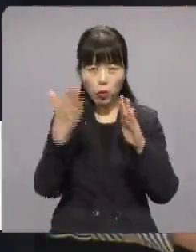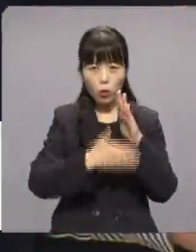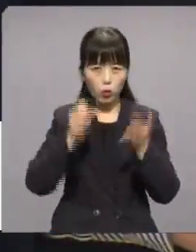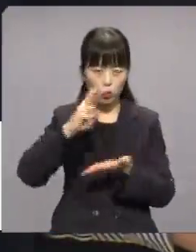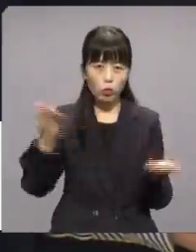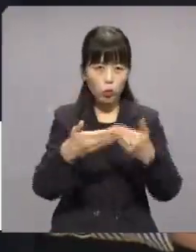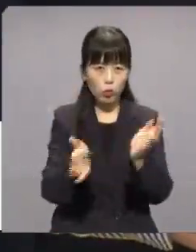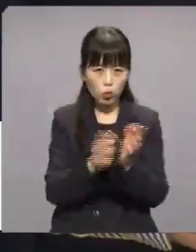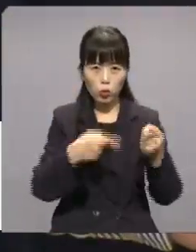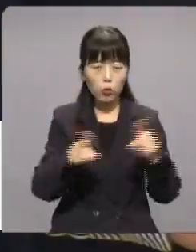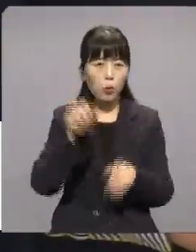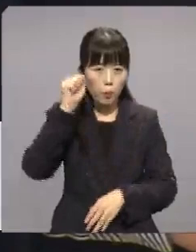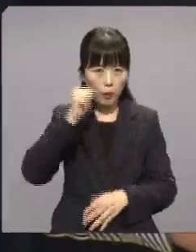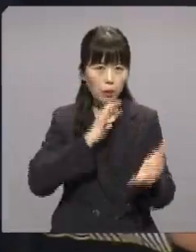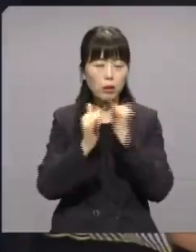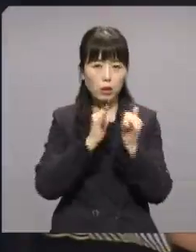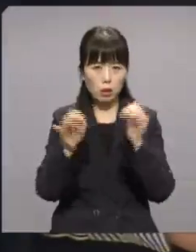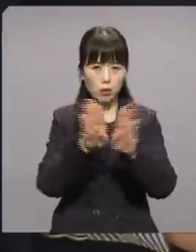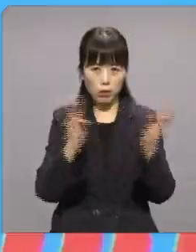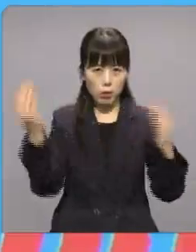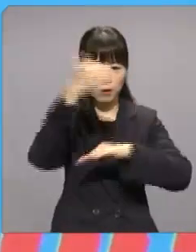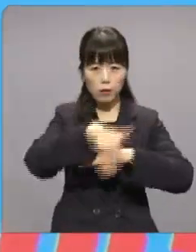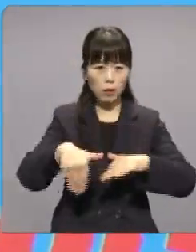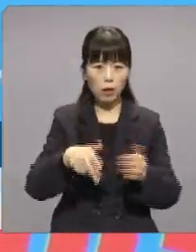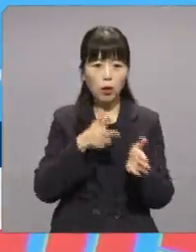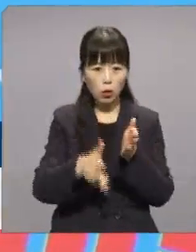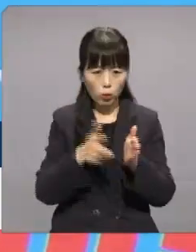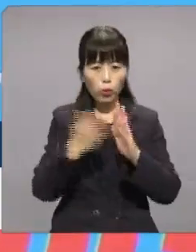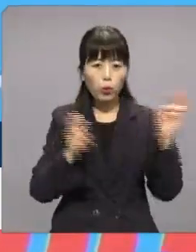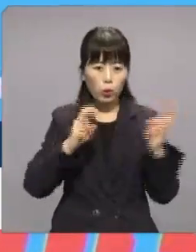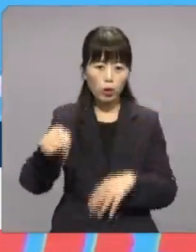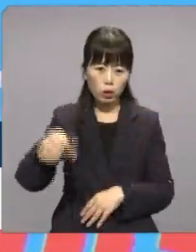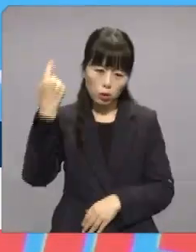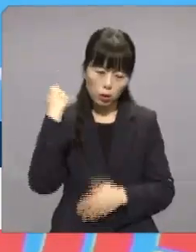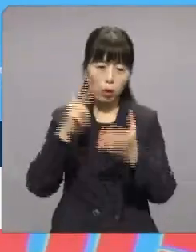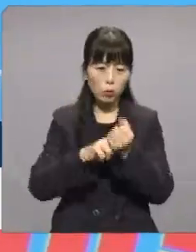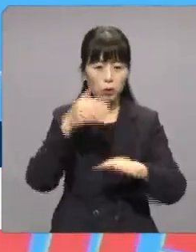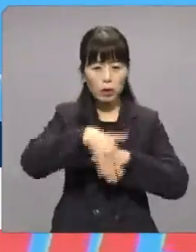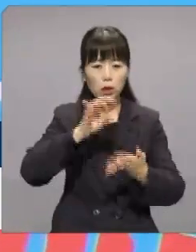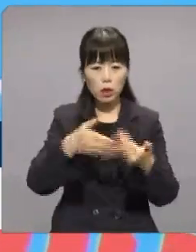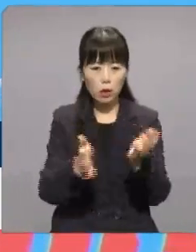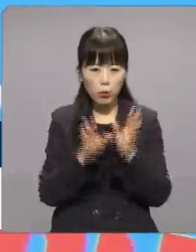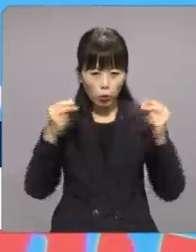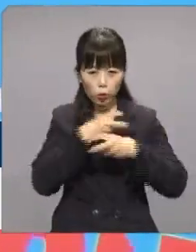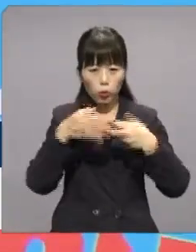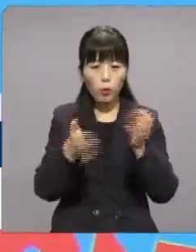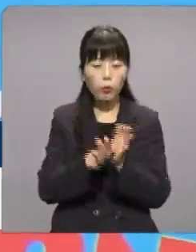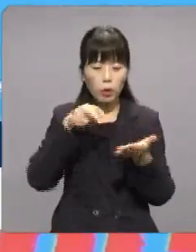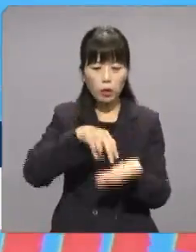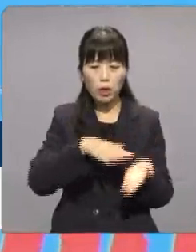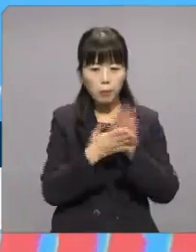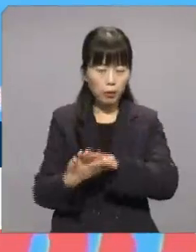공공운수노조 공동 파업투쟁 기자회견을 진행할 예정입니다. 철도공사와 그 뒤에 숨은 기재부와 국토부의